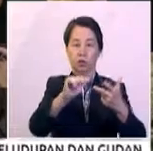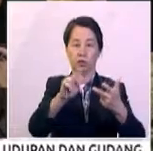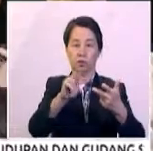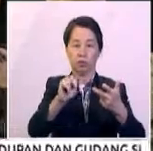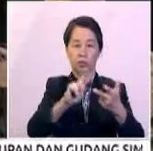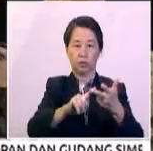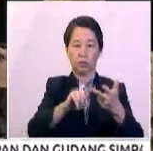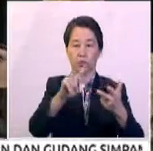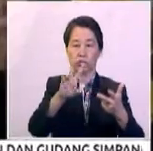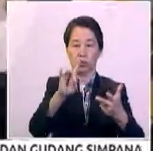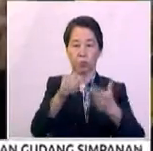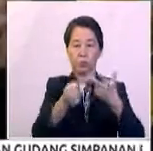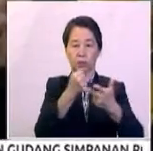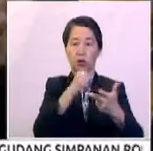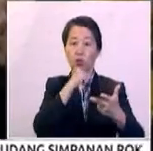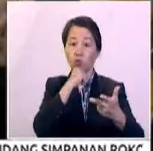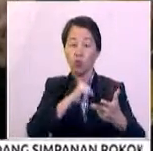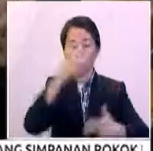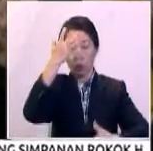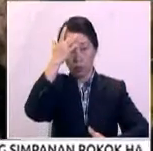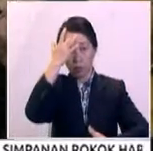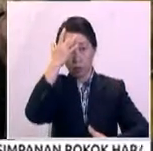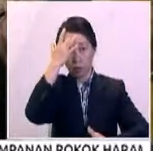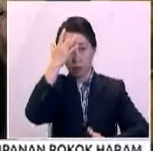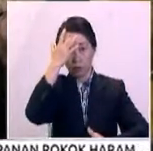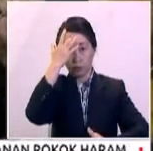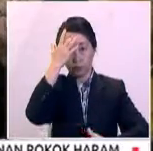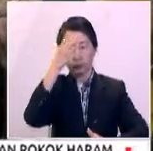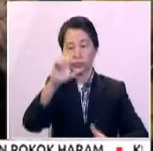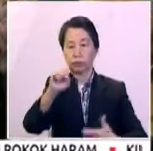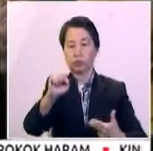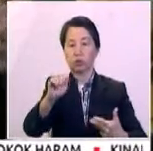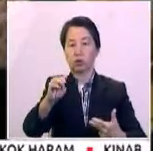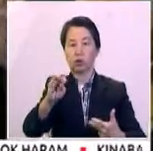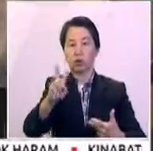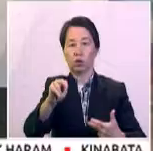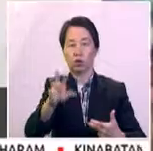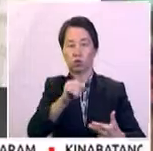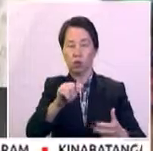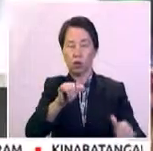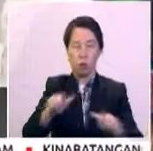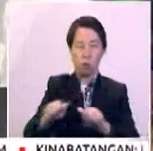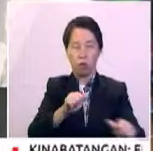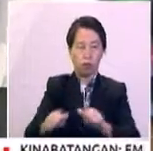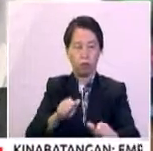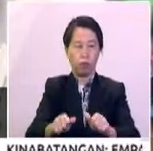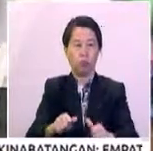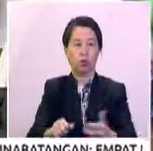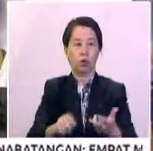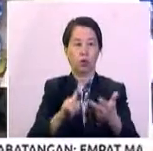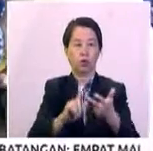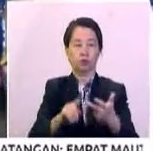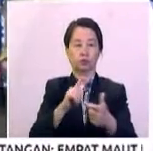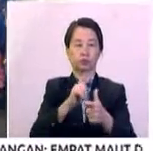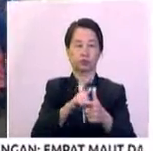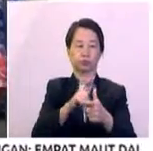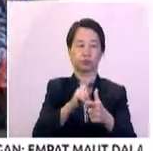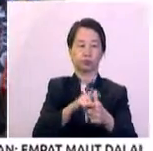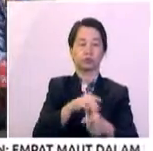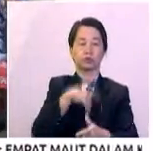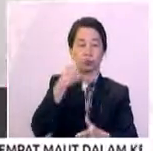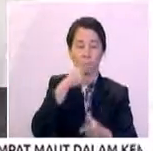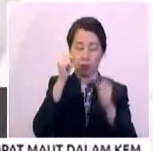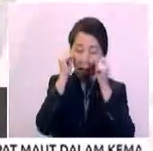Kasim, 28 tahun yang menghidap penyakit sawan dan hiperaktif. Sarina Muhammad Yusof, anak Som Elias Salma,